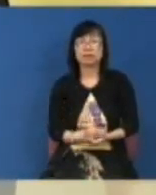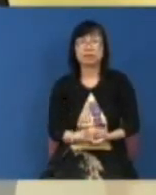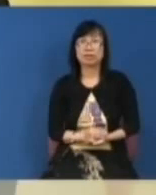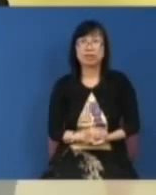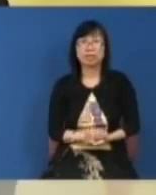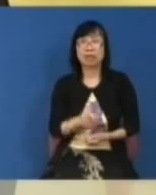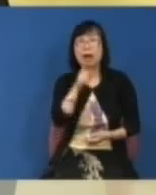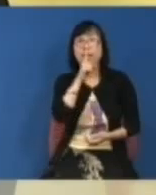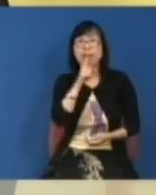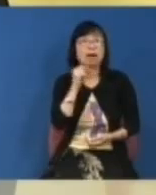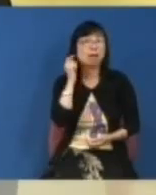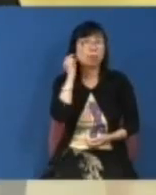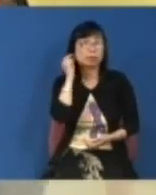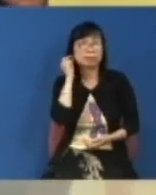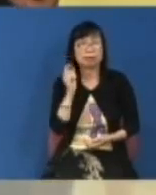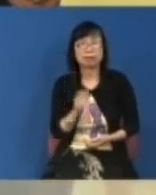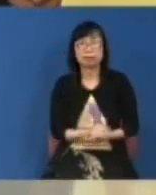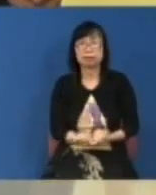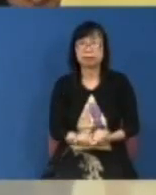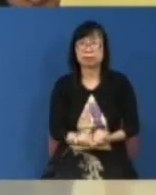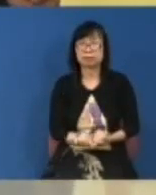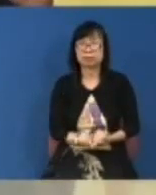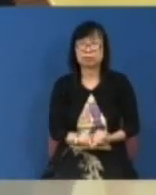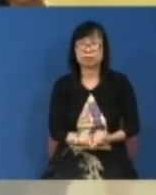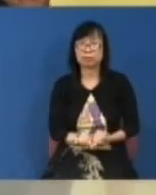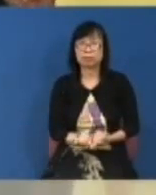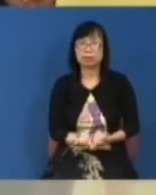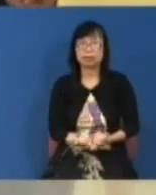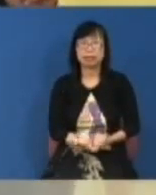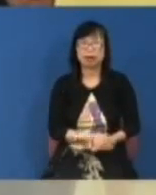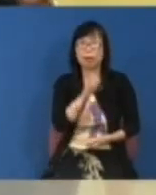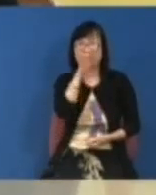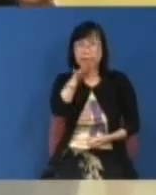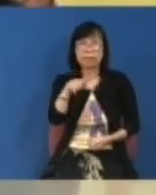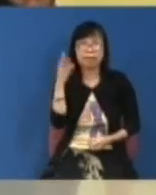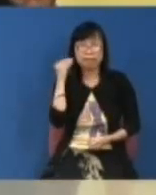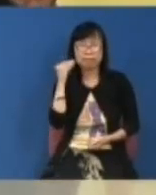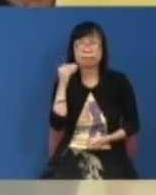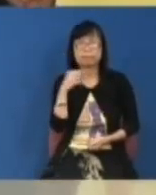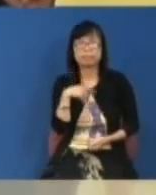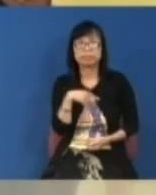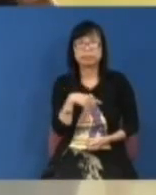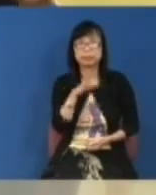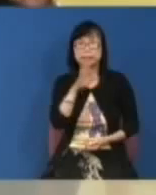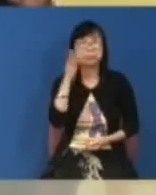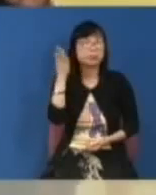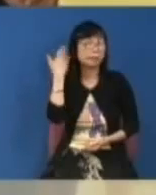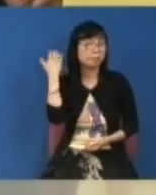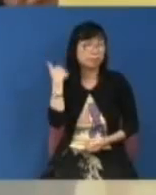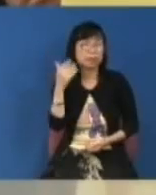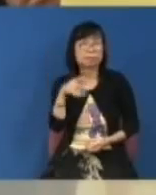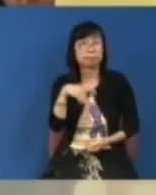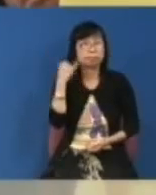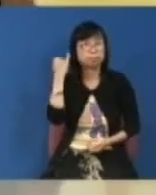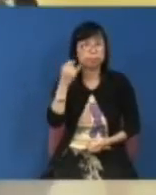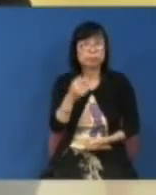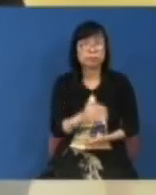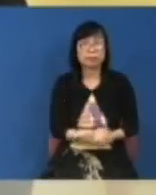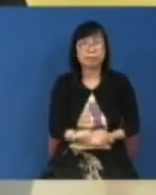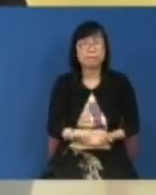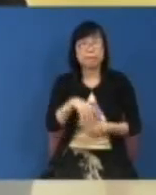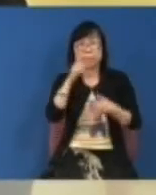阿媽係女人，咁話幫我話俾你聽，你唔得理性。我話另一樣嘢俾你聽。不是每一個女人都是